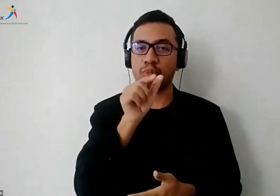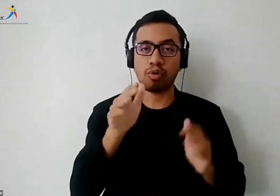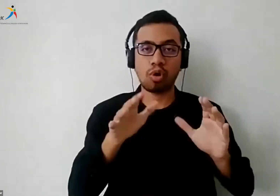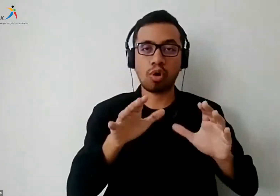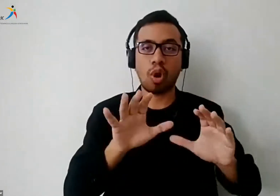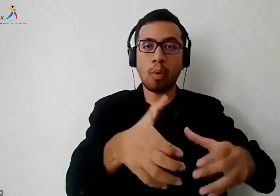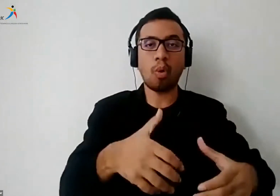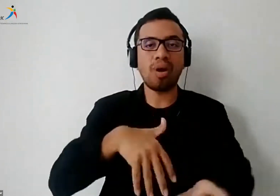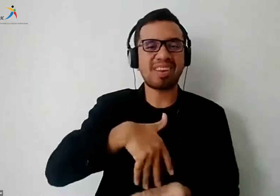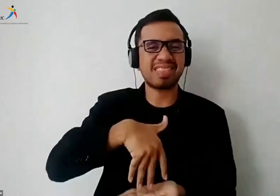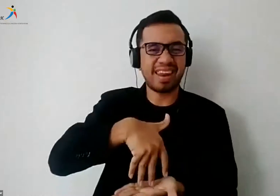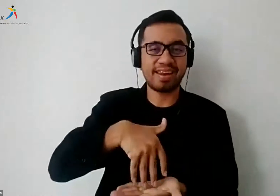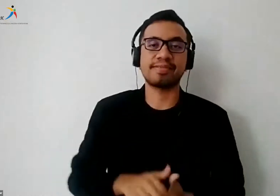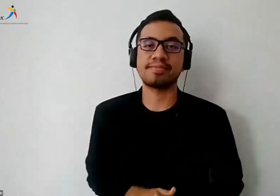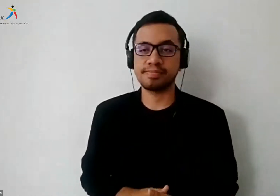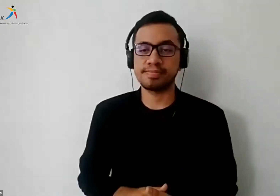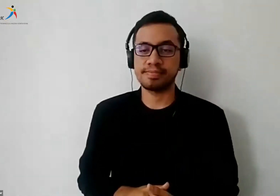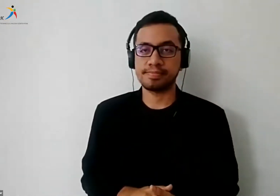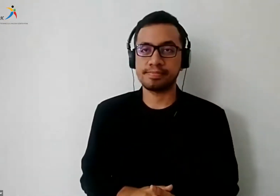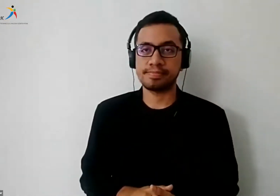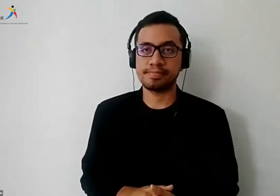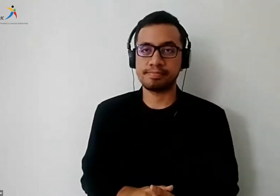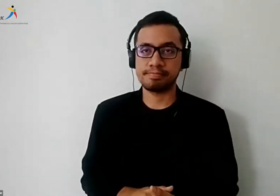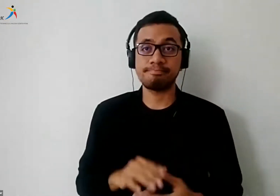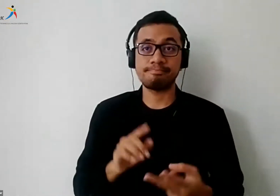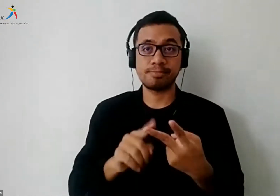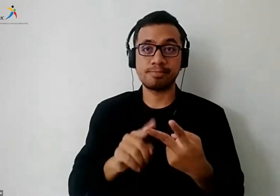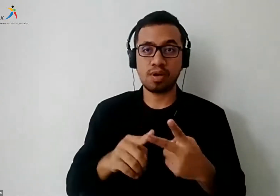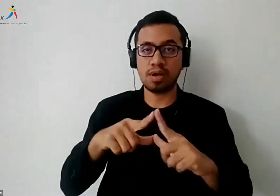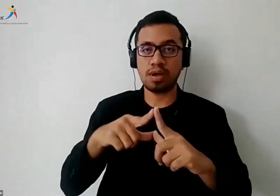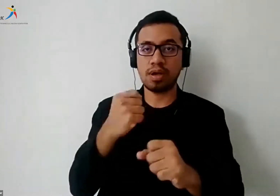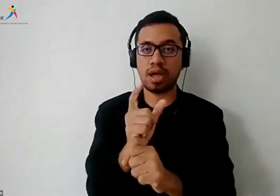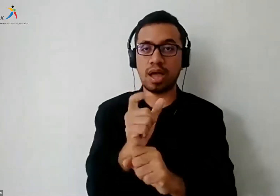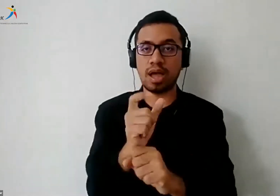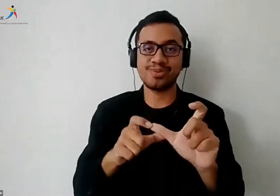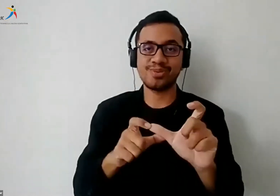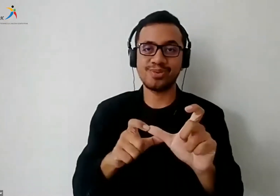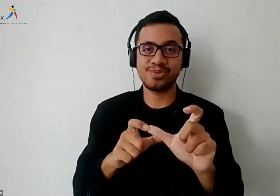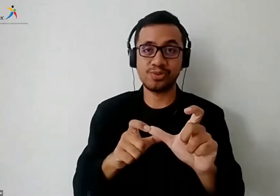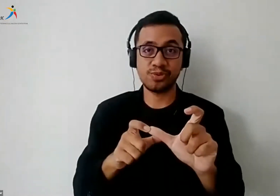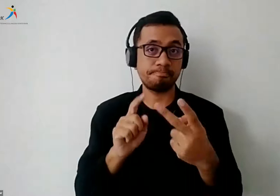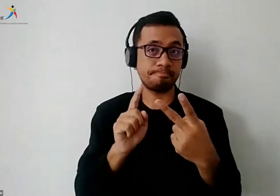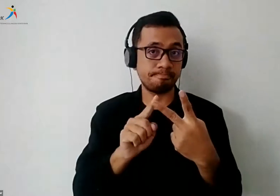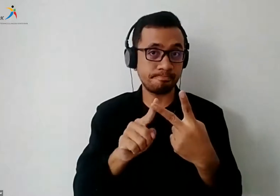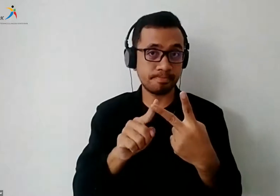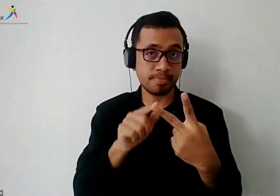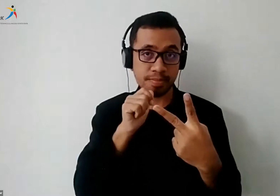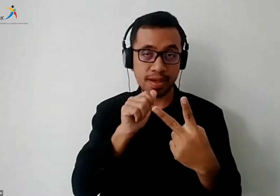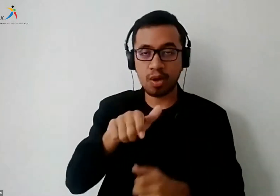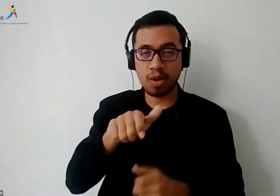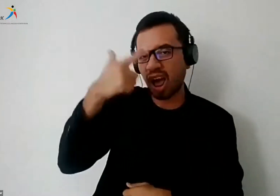nanti disambung yang juga akan membahas skupnya Yogyakarta, Pak Agus Joko Pitoyo. Beliau ini adalah seorang pakar human